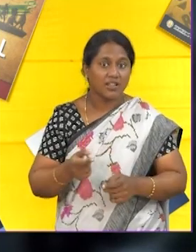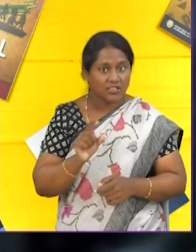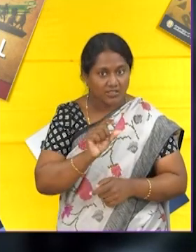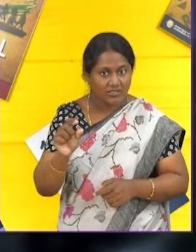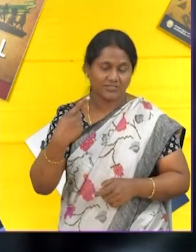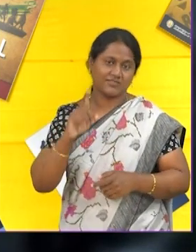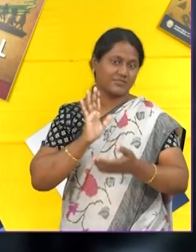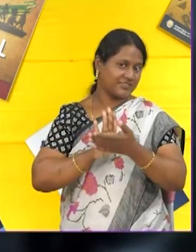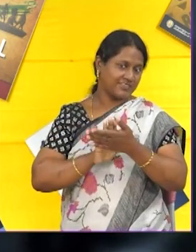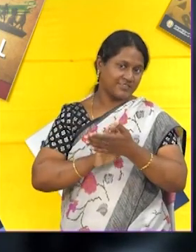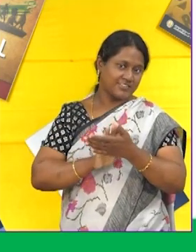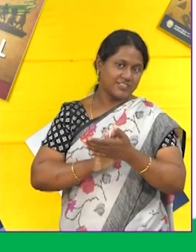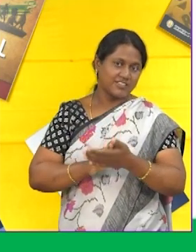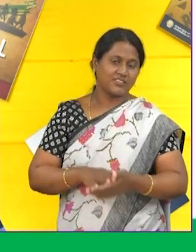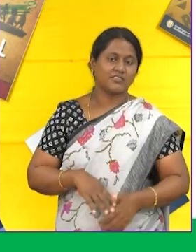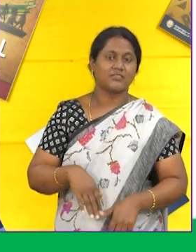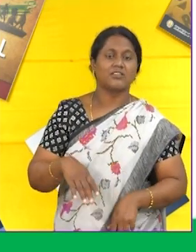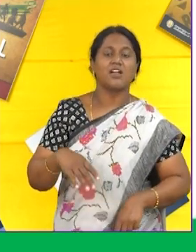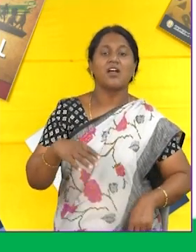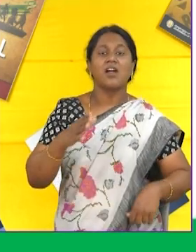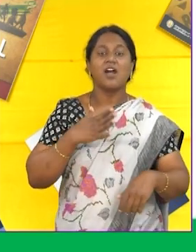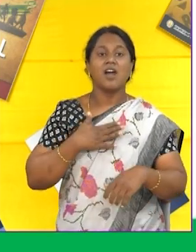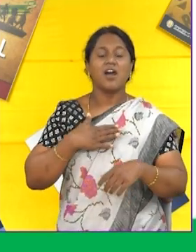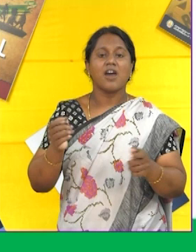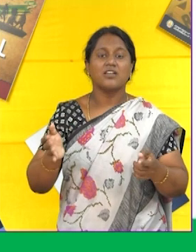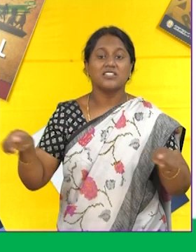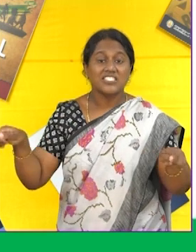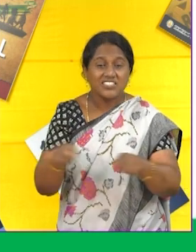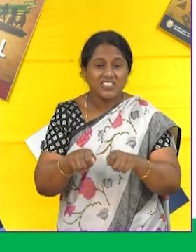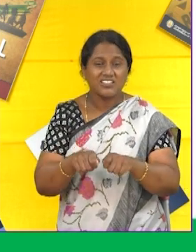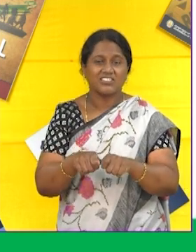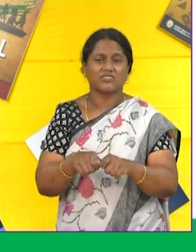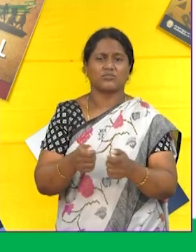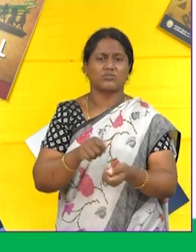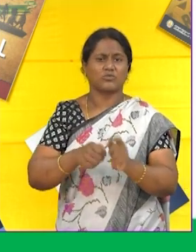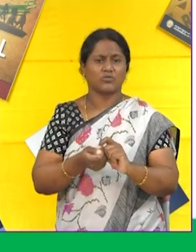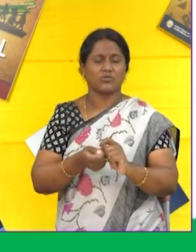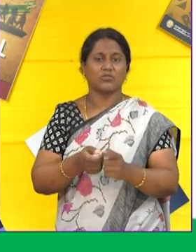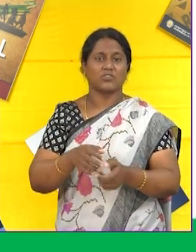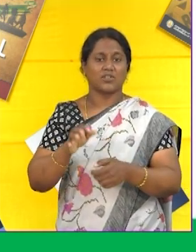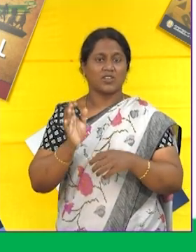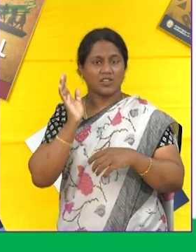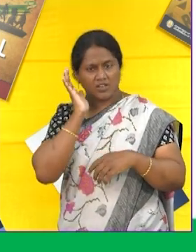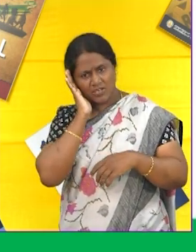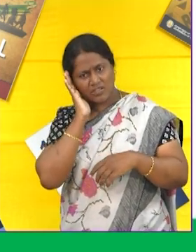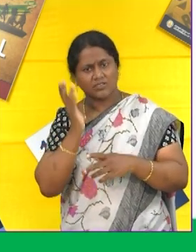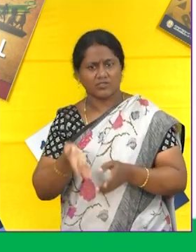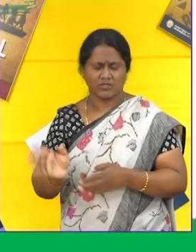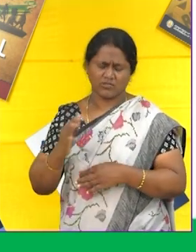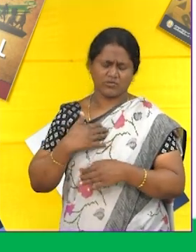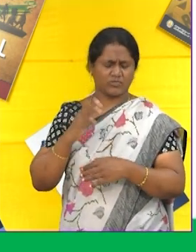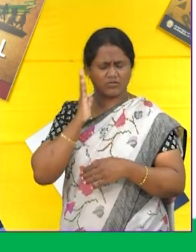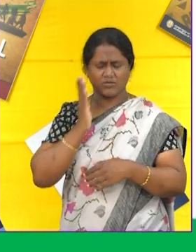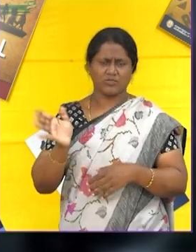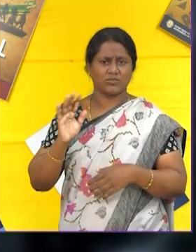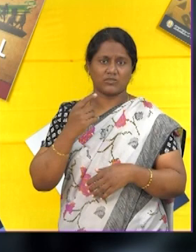you are right. I slammed shut the door at the stairs top and held my knee against it. நான் போய்